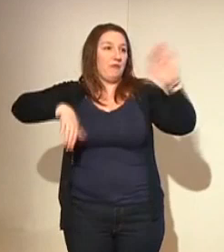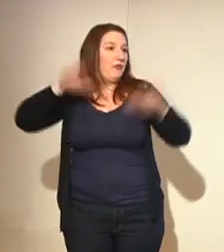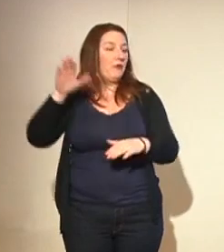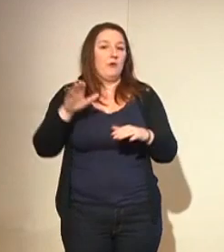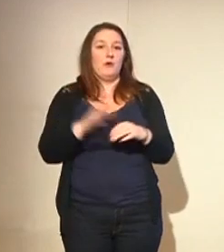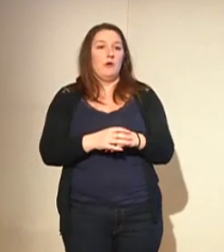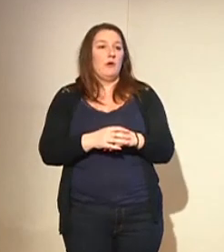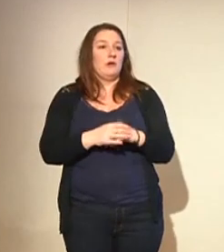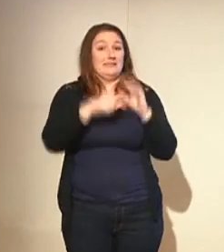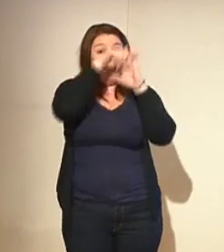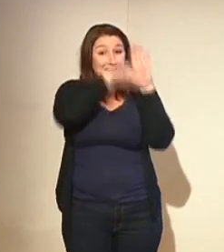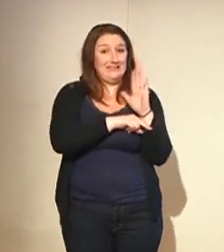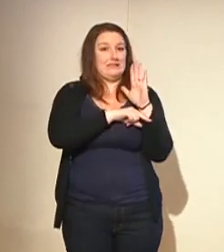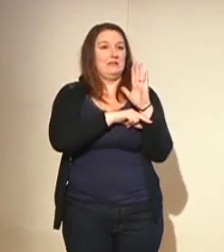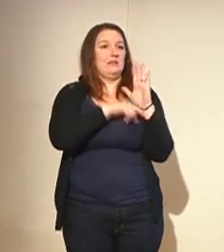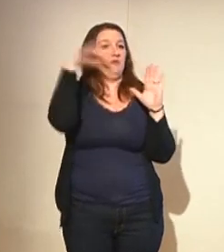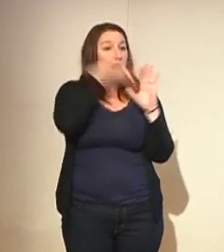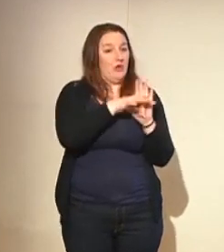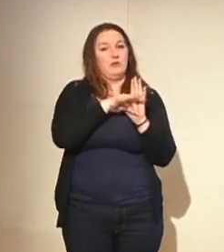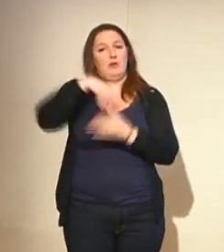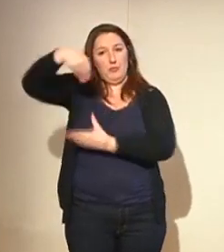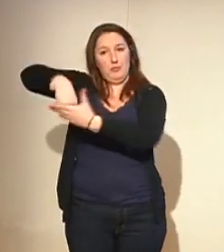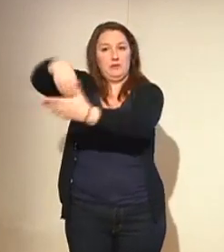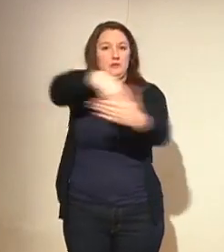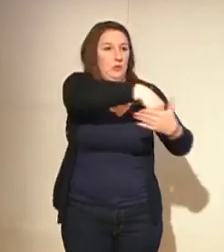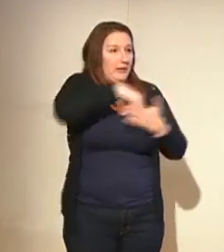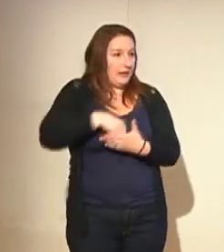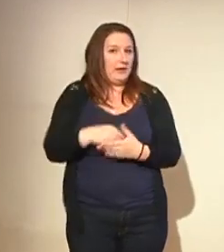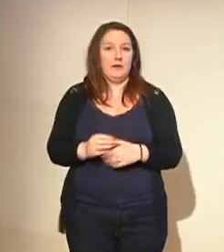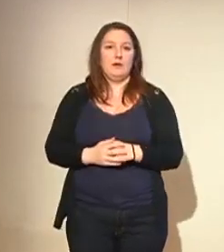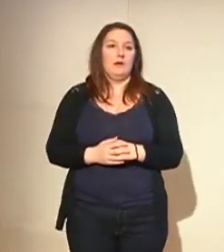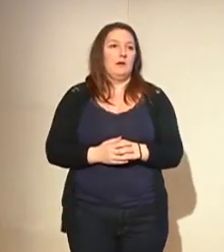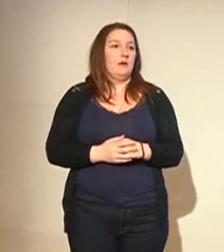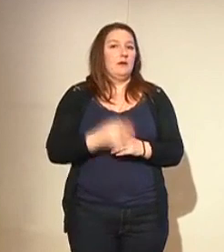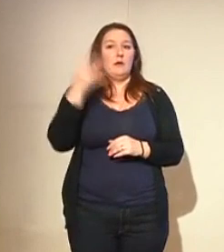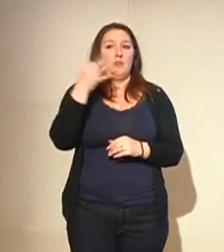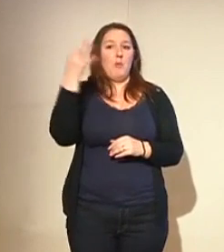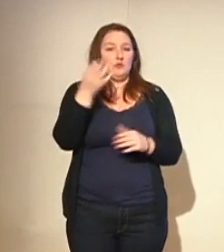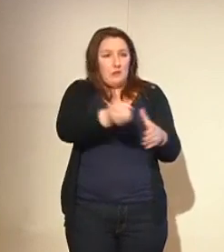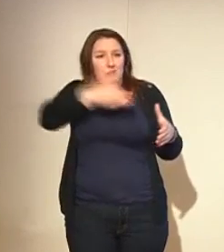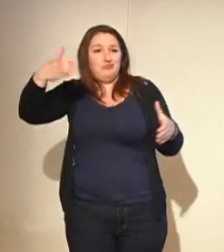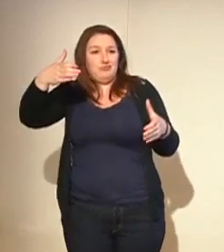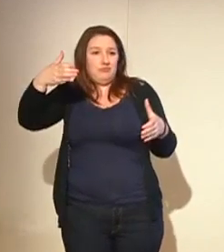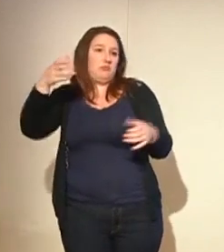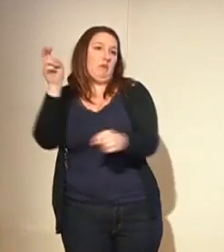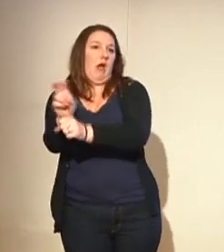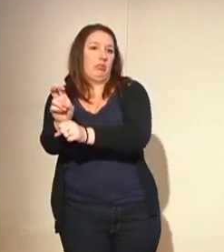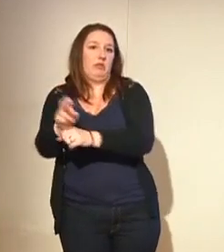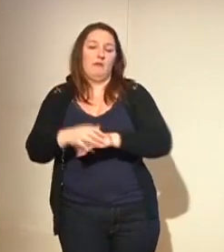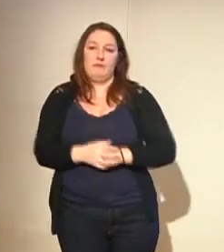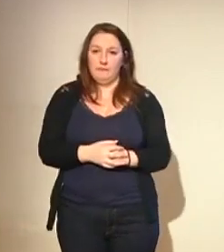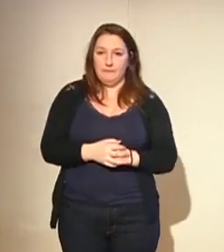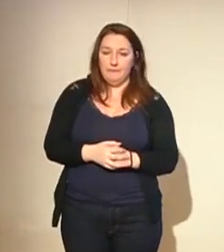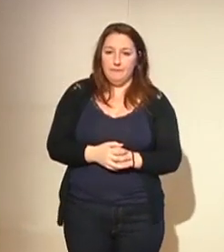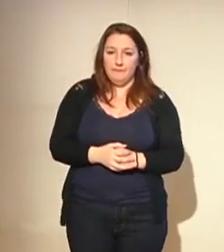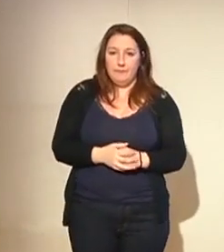scrutin de liste à bulletin secret à la proportionnelle au plus fort reste